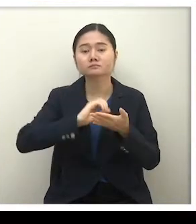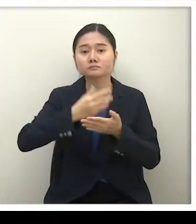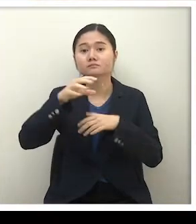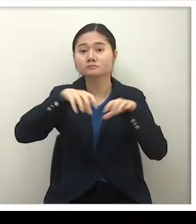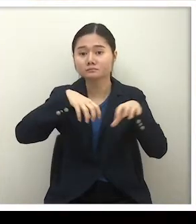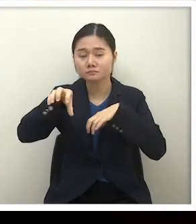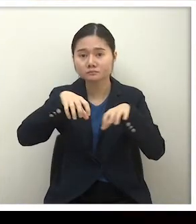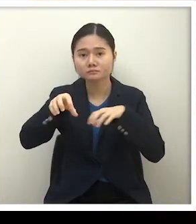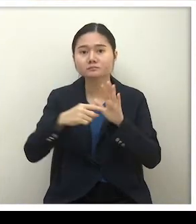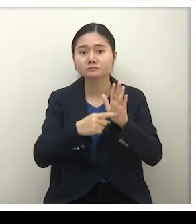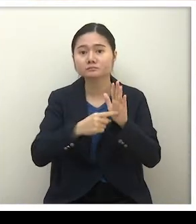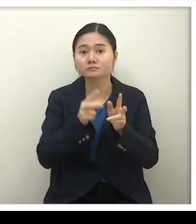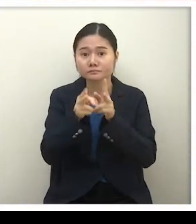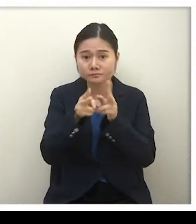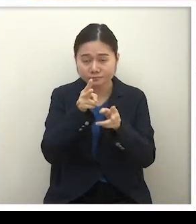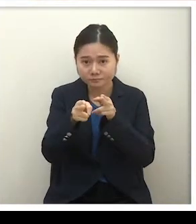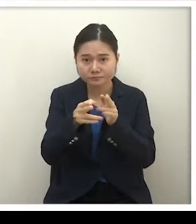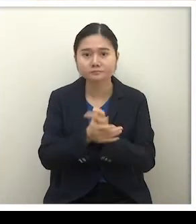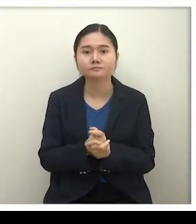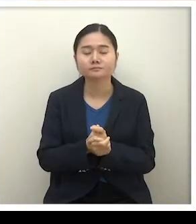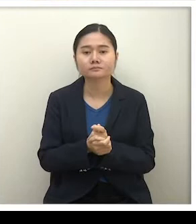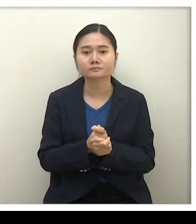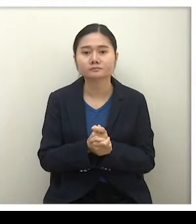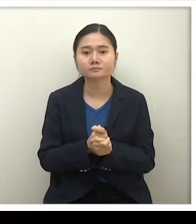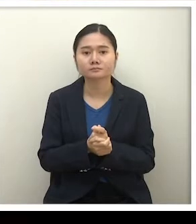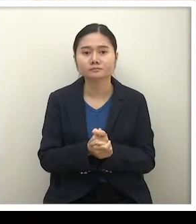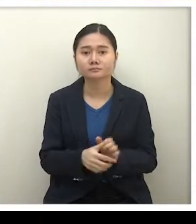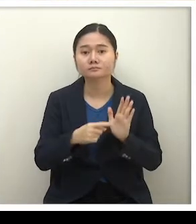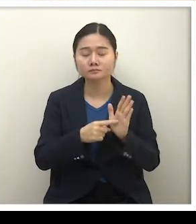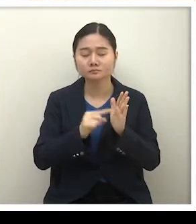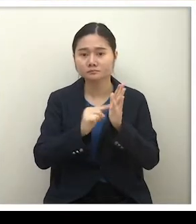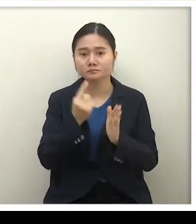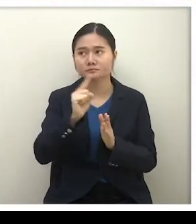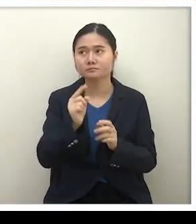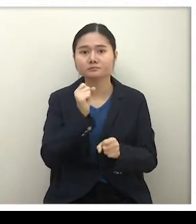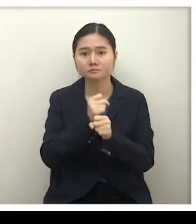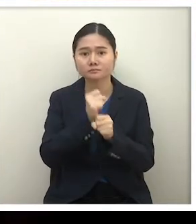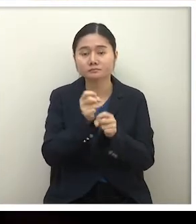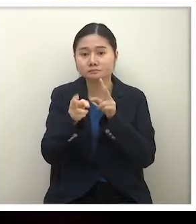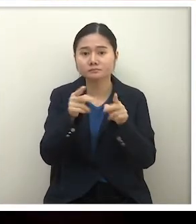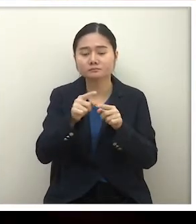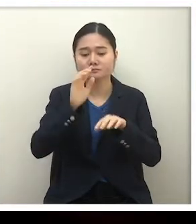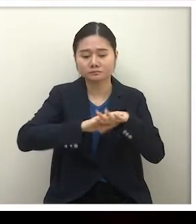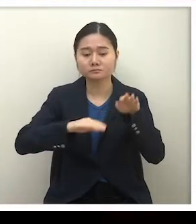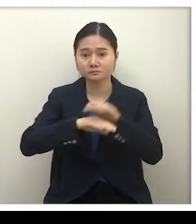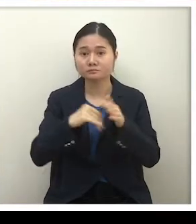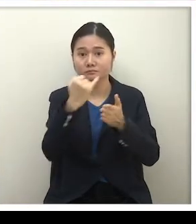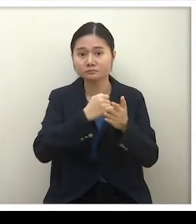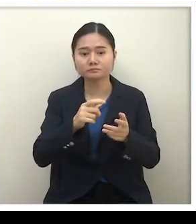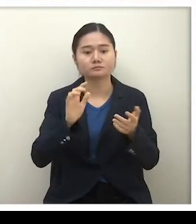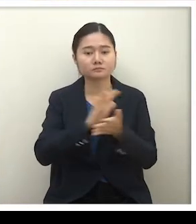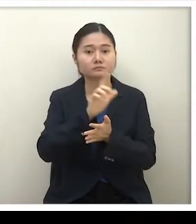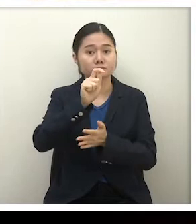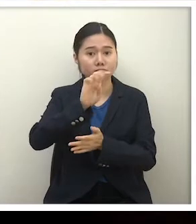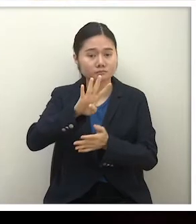งนะครับอย่างเช่น Photoshop อย่างนี้แหละครับยกอย่างชิ้นแรกนะครับงานชิ้นนี้เป็นการสเก็ตด้วยมือบนกระดาษ A4 ธรรม